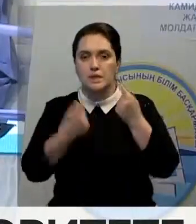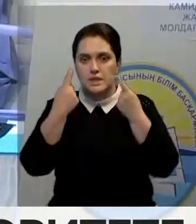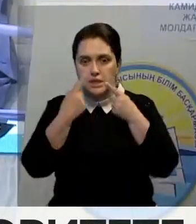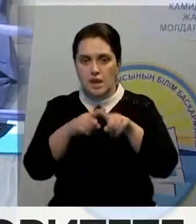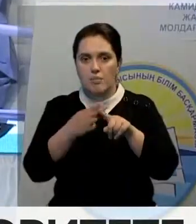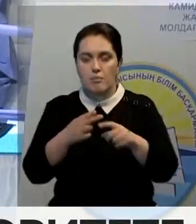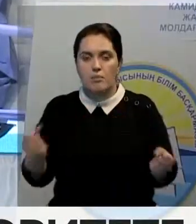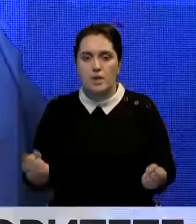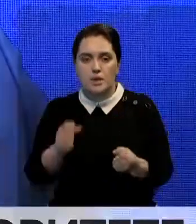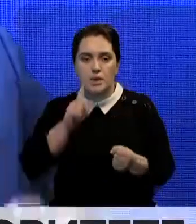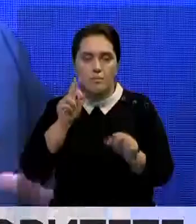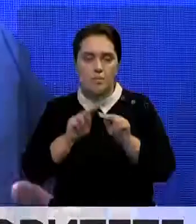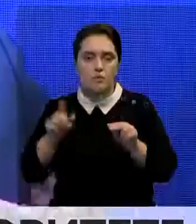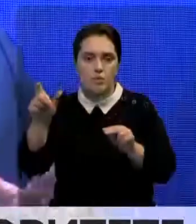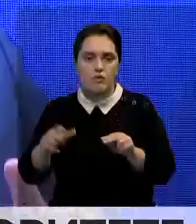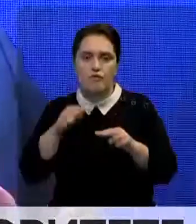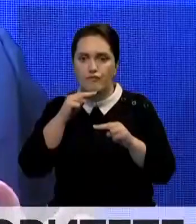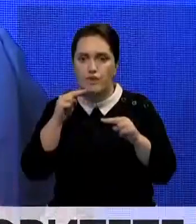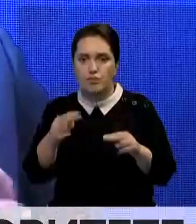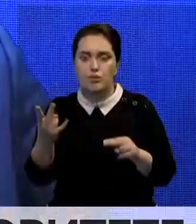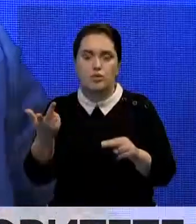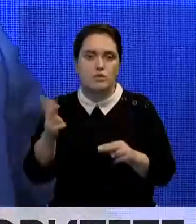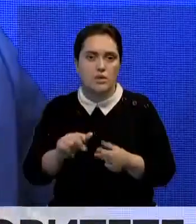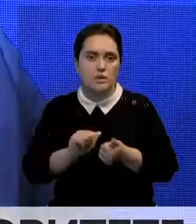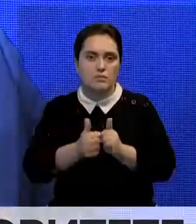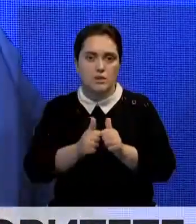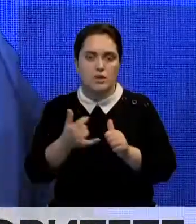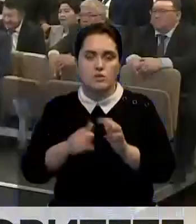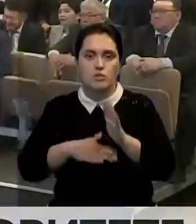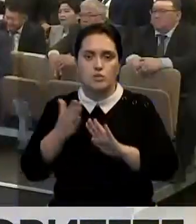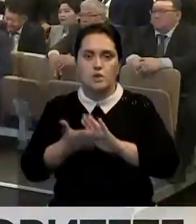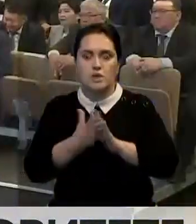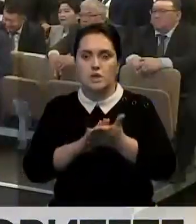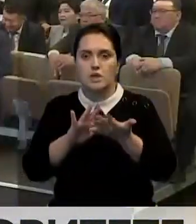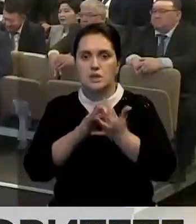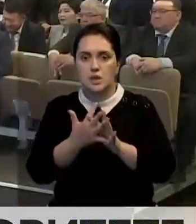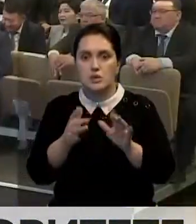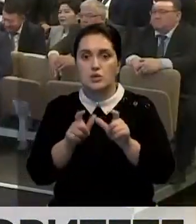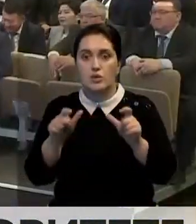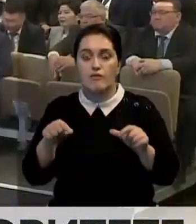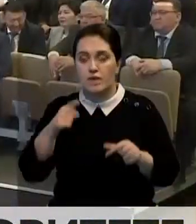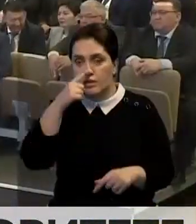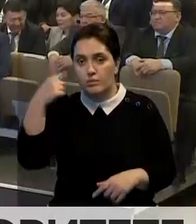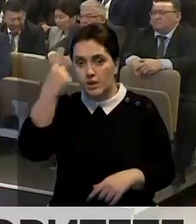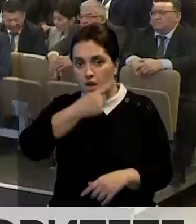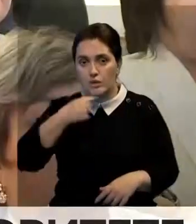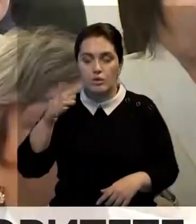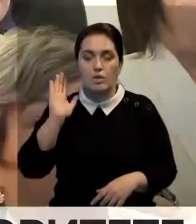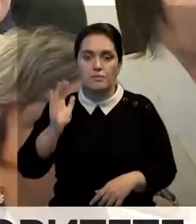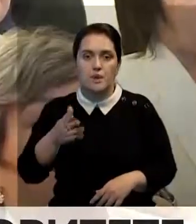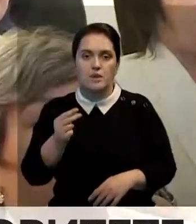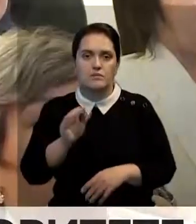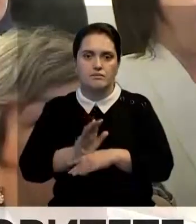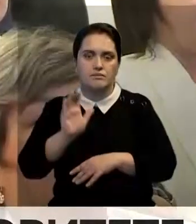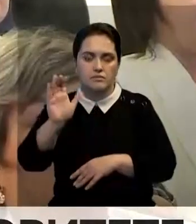поддержка молодых педагогов. Своего внимания требуют вопросы трехсменного обучения и улучшения состояния сельских школ. Поэтому в этом году на сферу образования направили